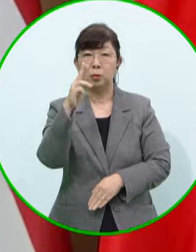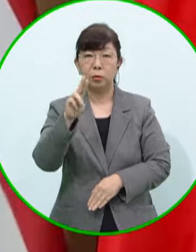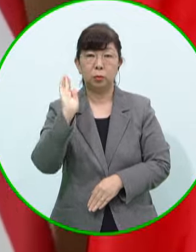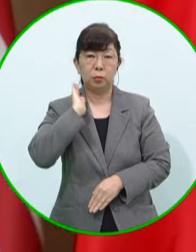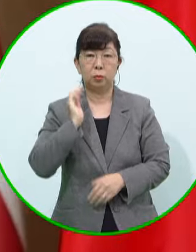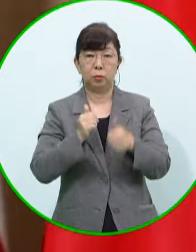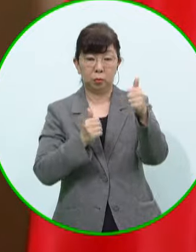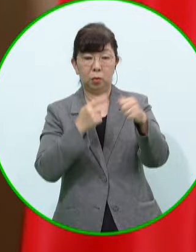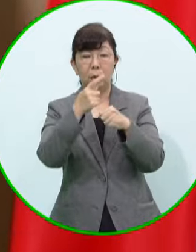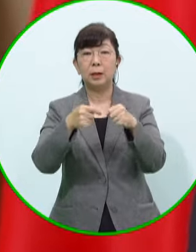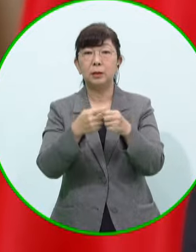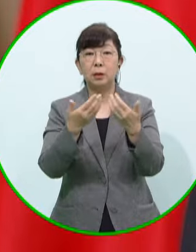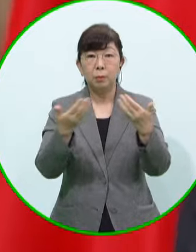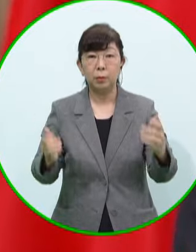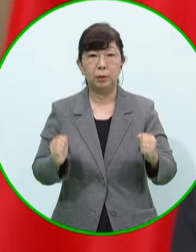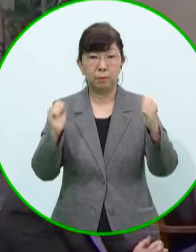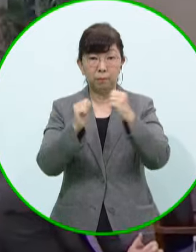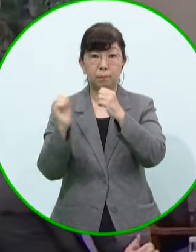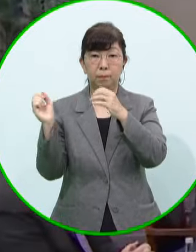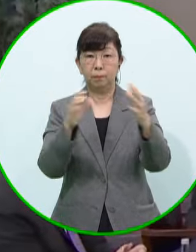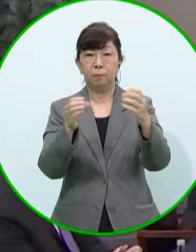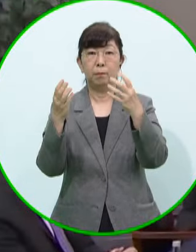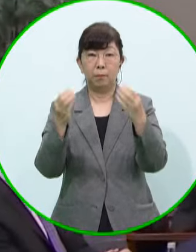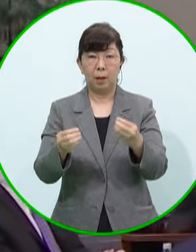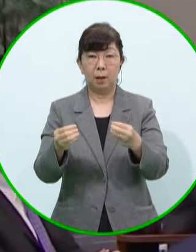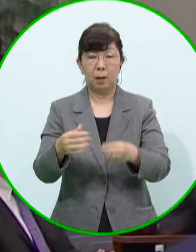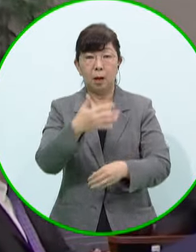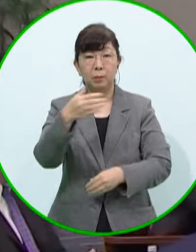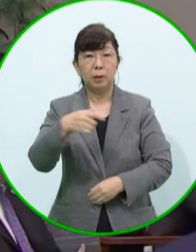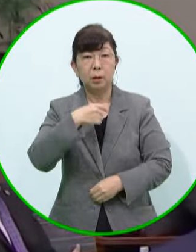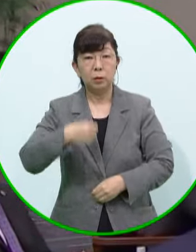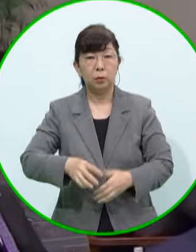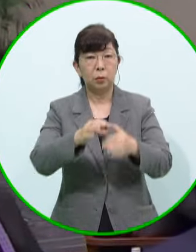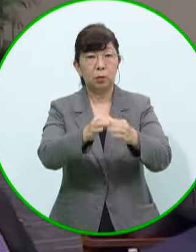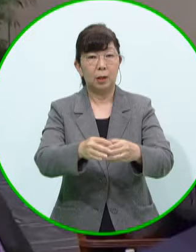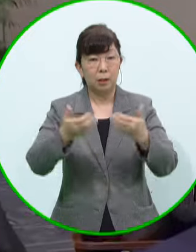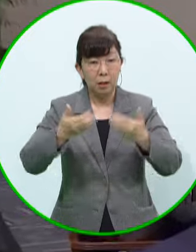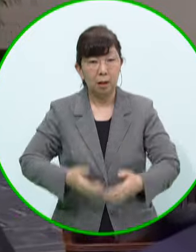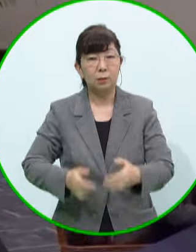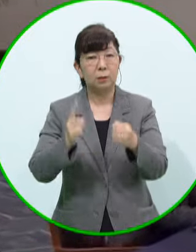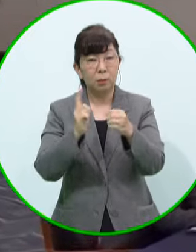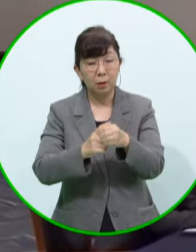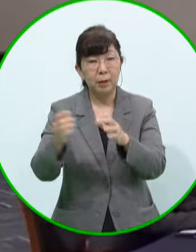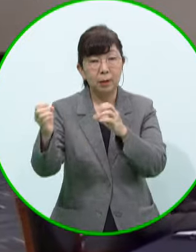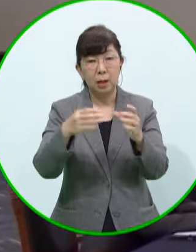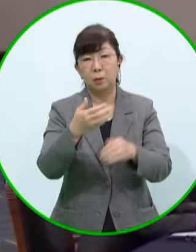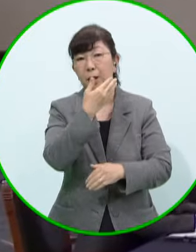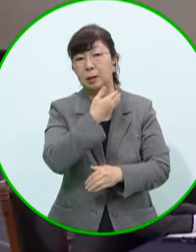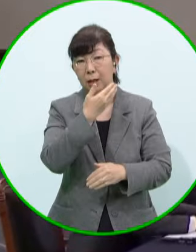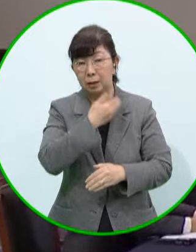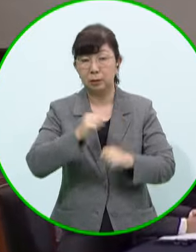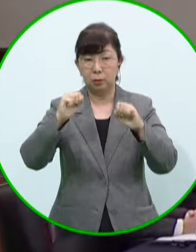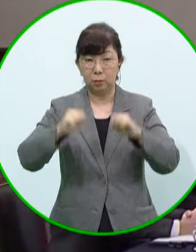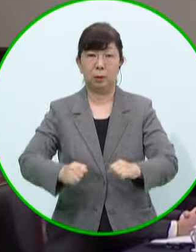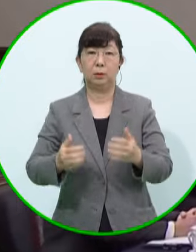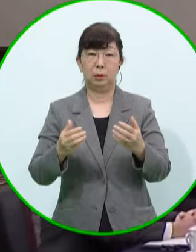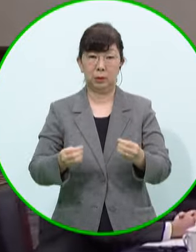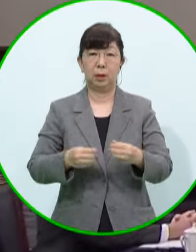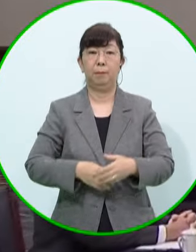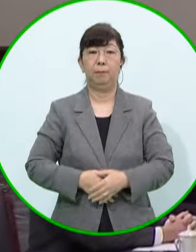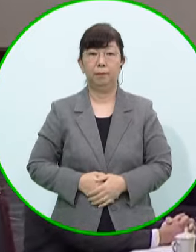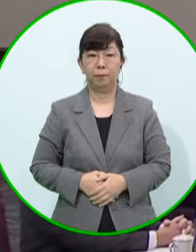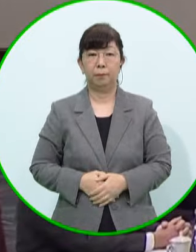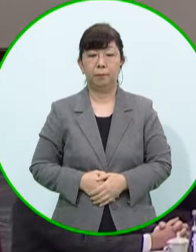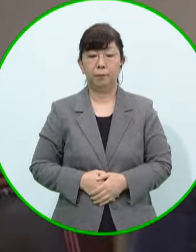は1年ぶりに対面で会談し米中関係の安定に向けた対話の重要性を確認しました